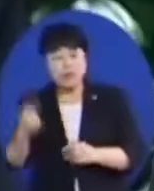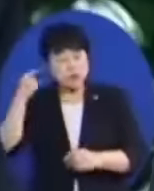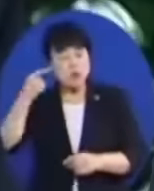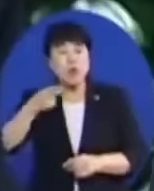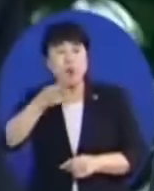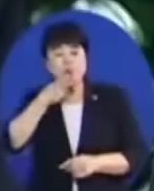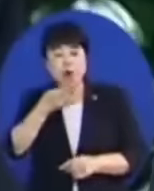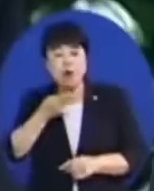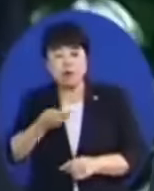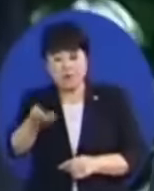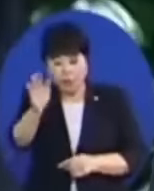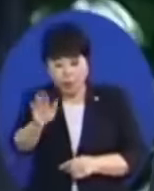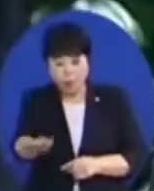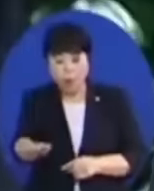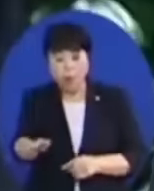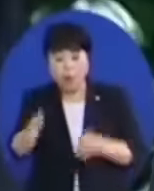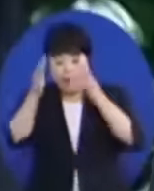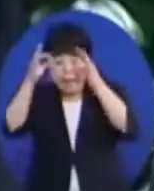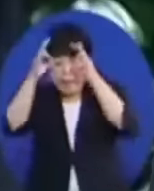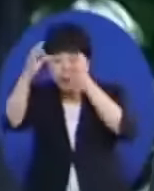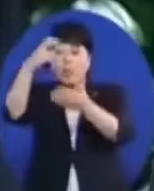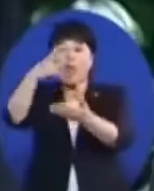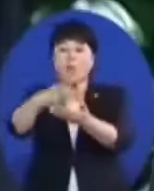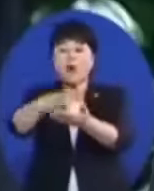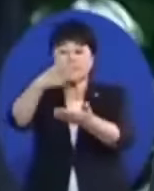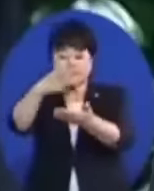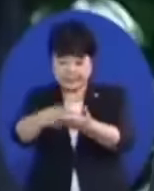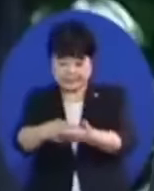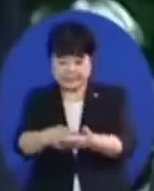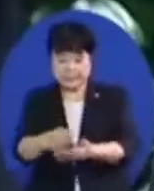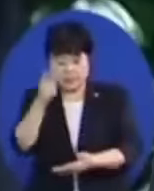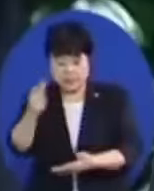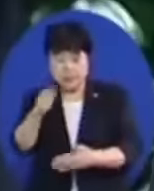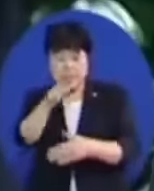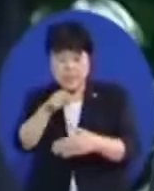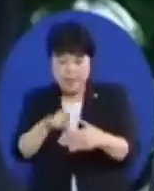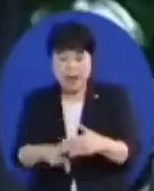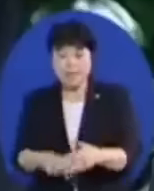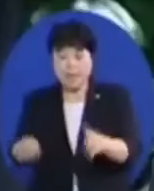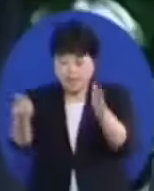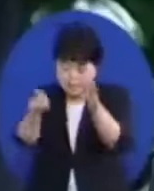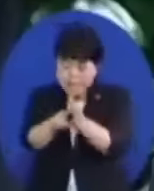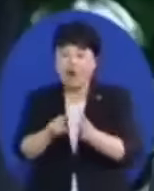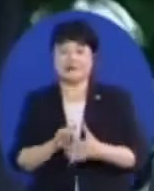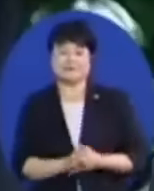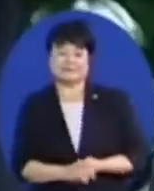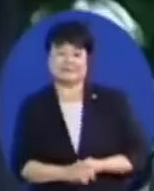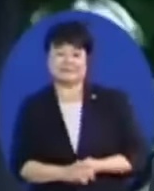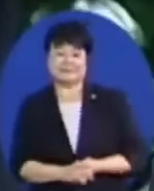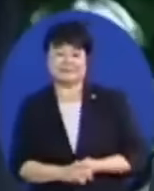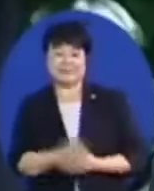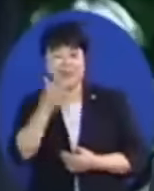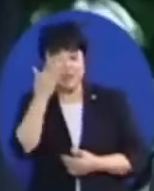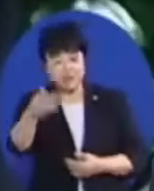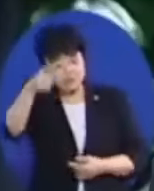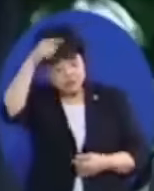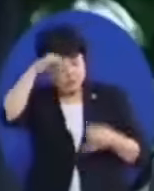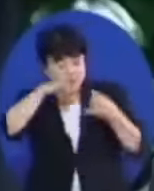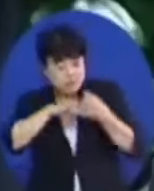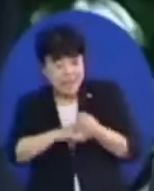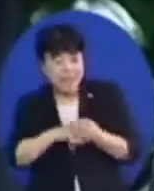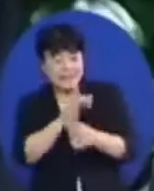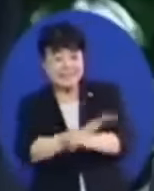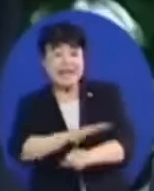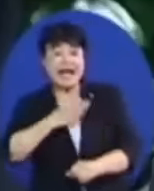소리 안 들려도 바라봄의 법칙으로 바라보고 굳세게 마음에 붙잡아 믿어야 되는 것입니다. 여러분 구약 성경에 잘